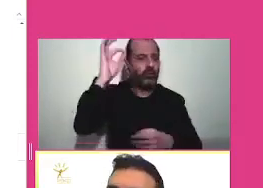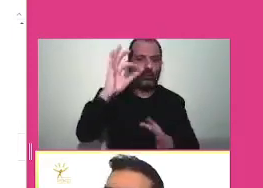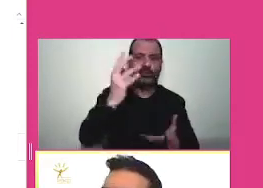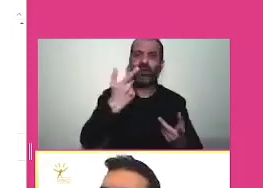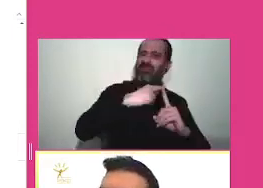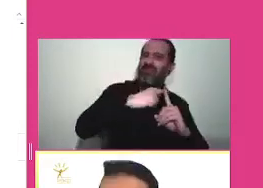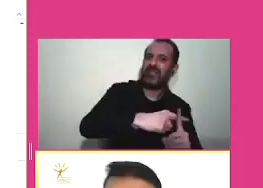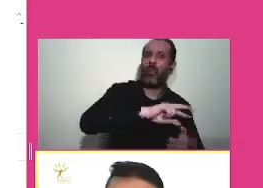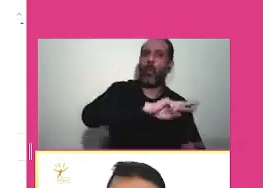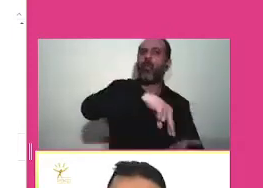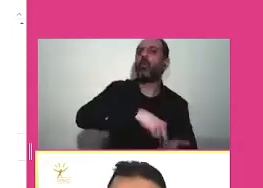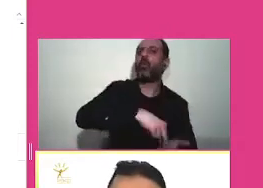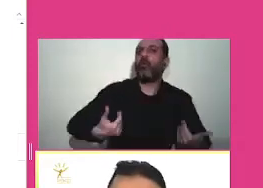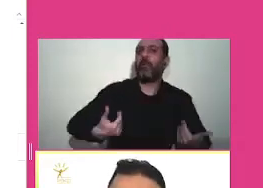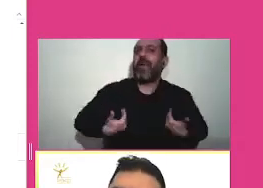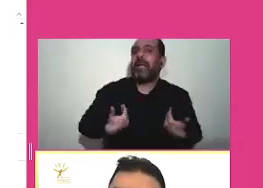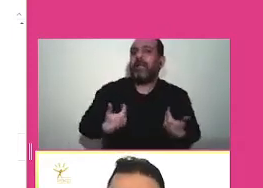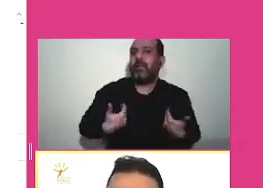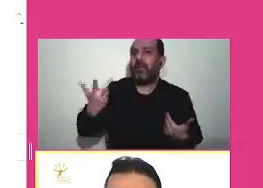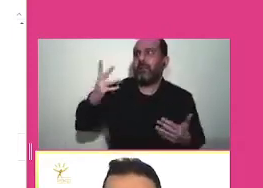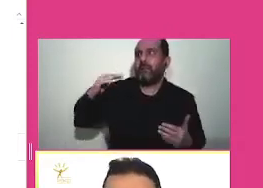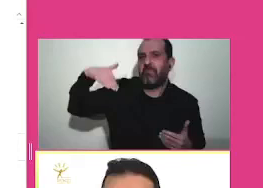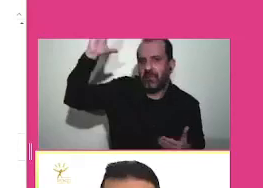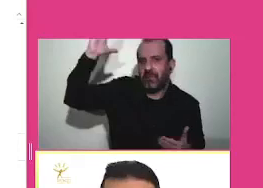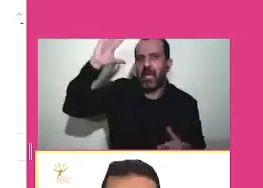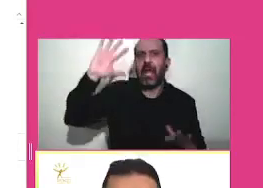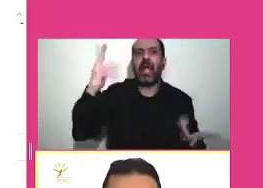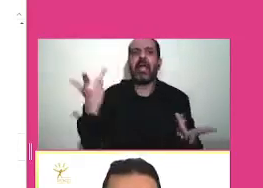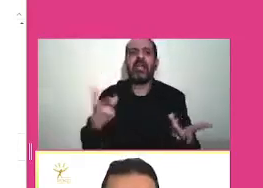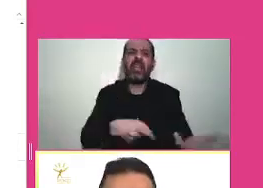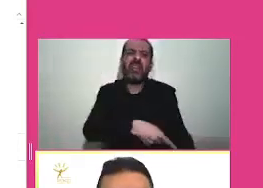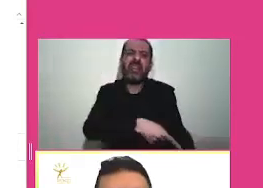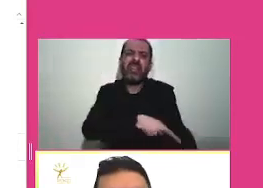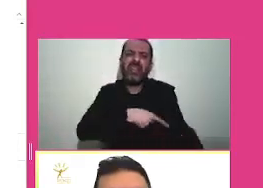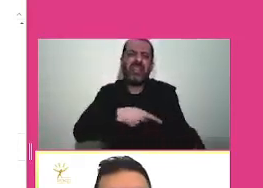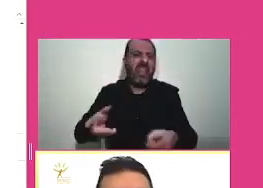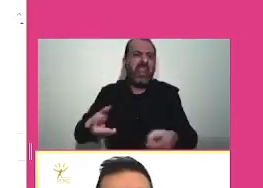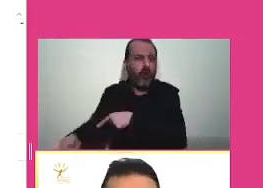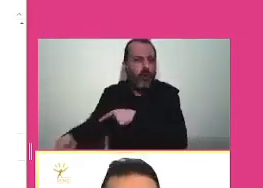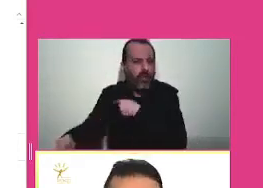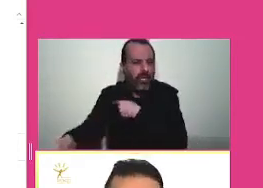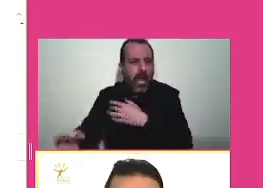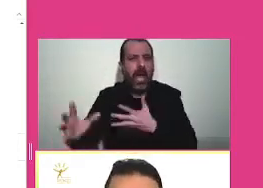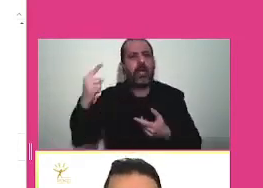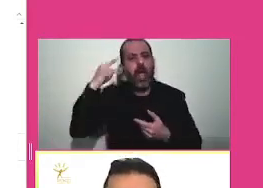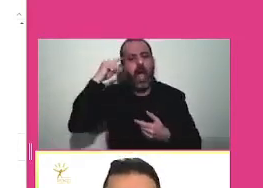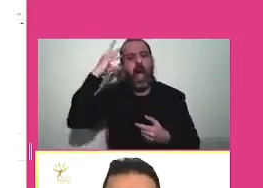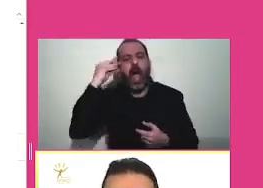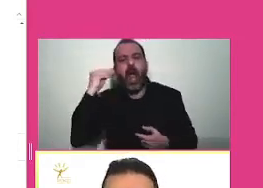και ιδιαίτερα σε μια ομάδα όπως είναι οι ασθενείς με νευρωτικές δυσλειτουργίες άτομα με άνοια. Επίσης,